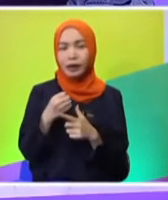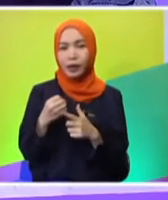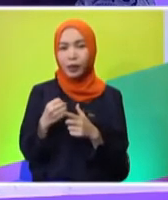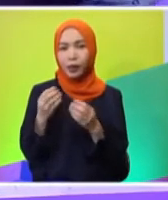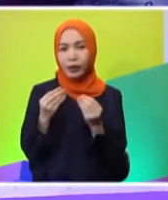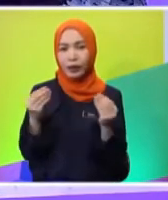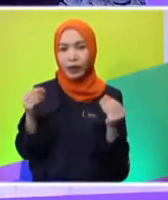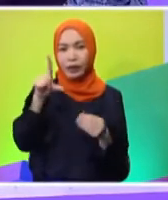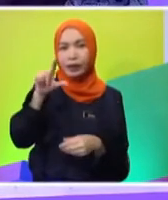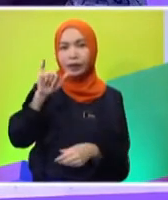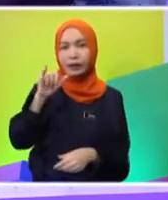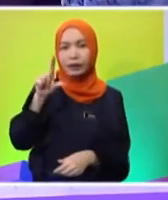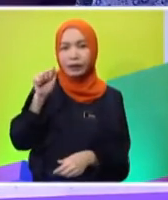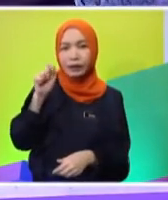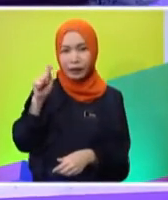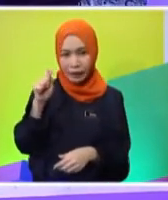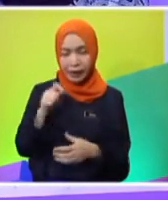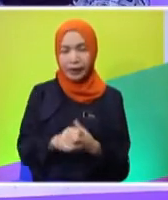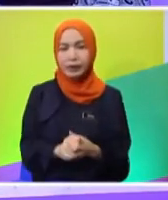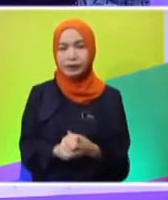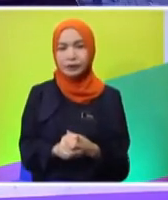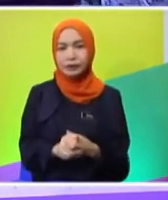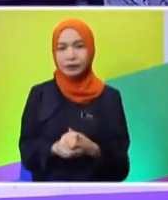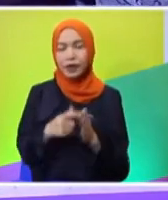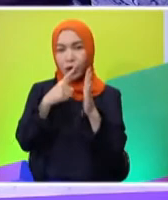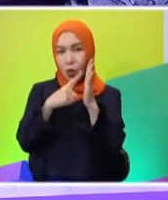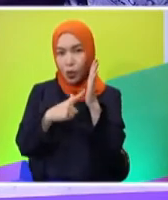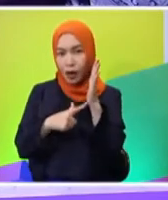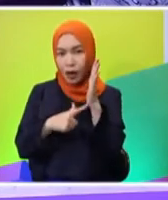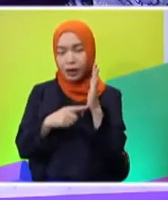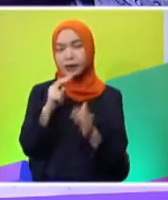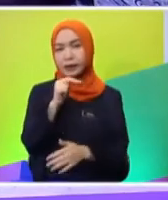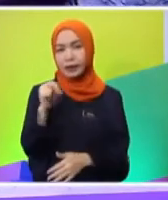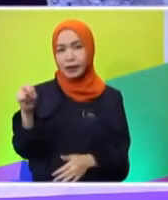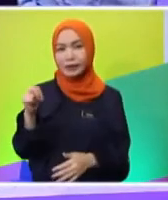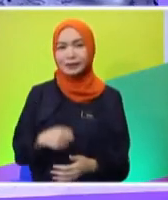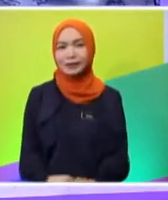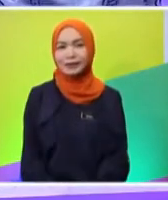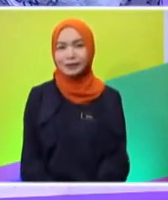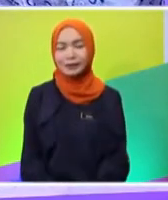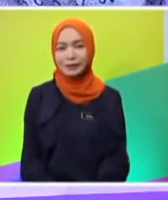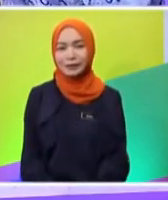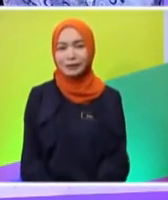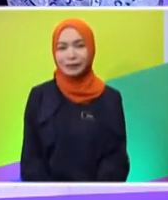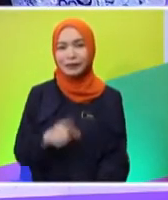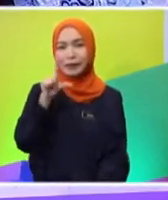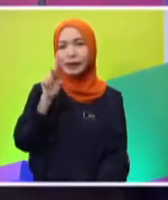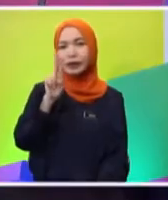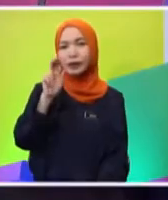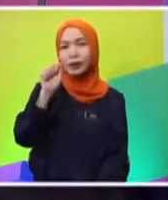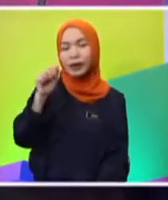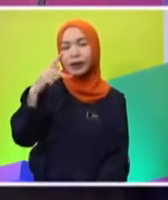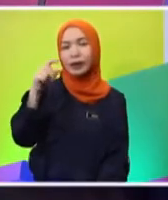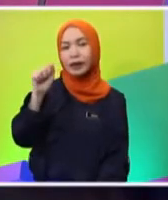duakan dia kita luakkan dia sehingga membentuk satu Acha dan kita namakan Acha luar karenanya pada